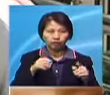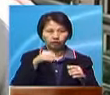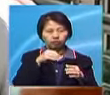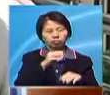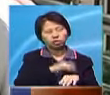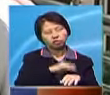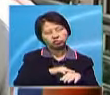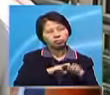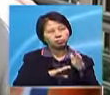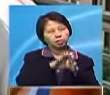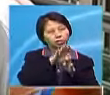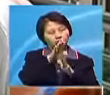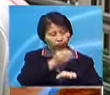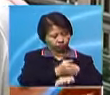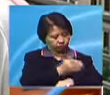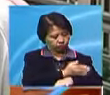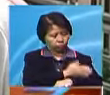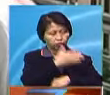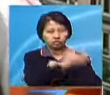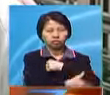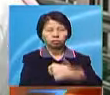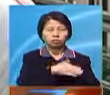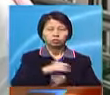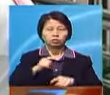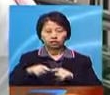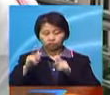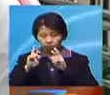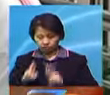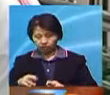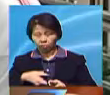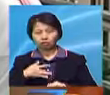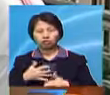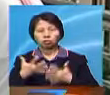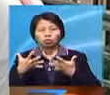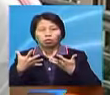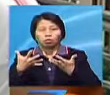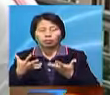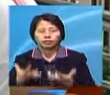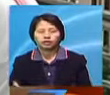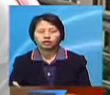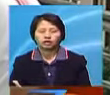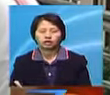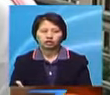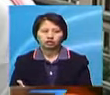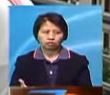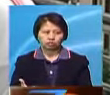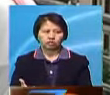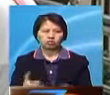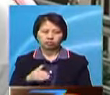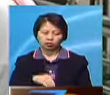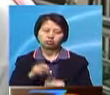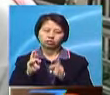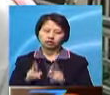membangunkan itu ada rasa berat bagi yang sesetengah kebanyakan pada